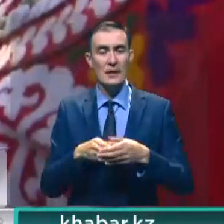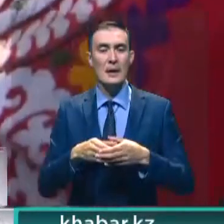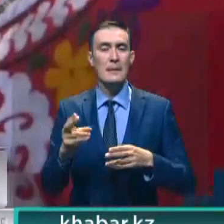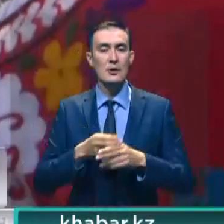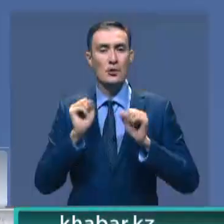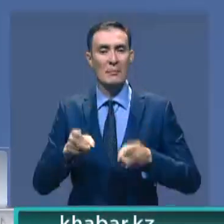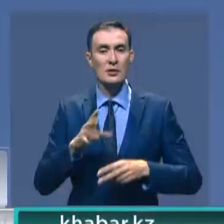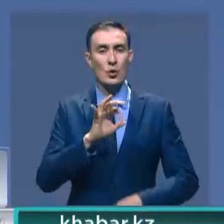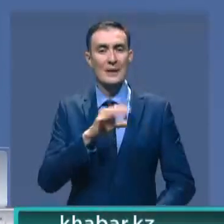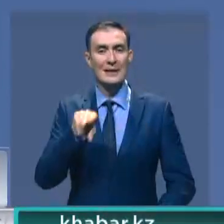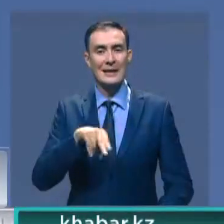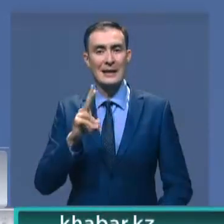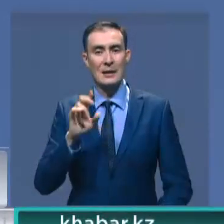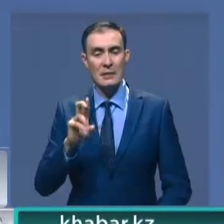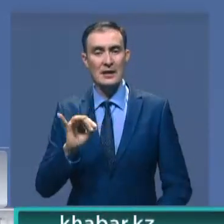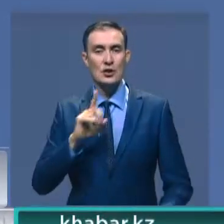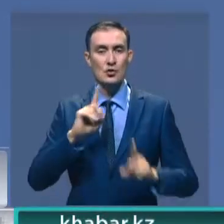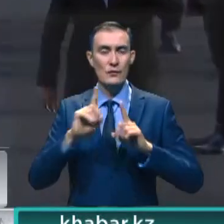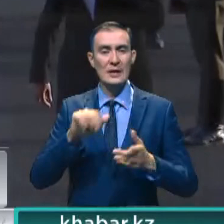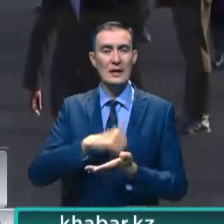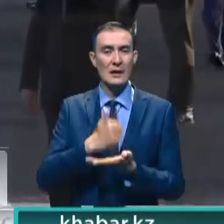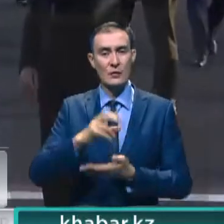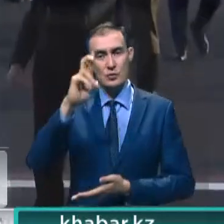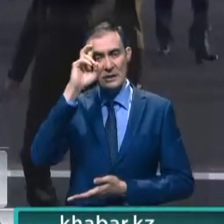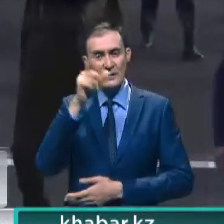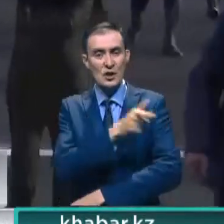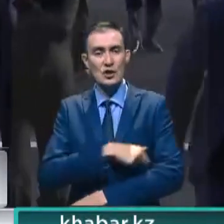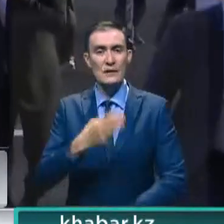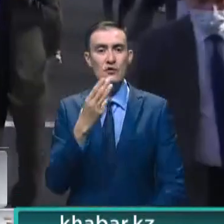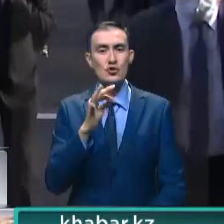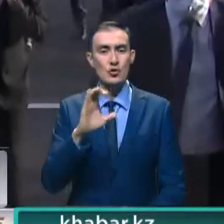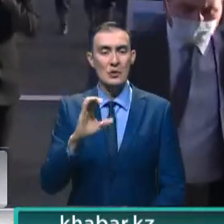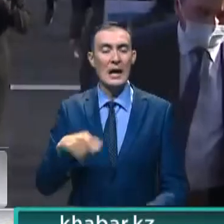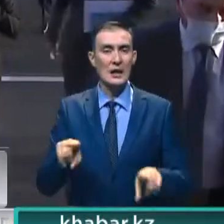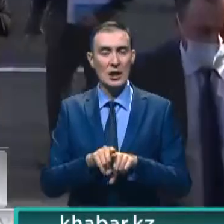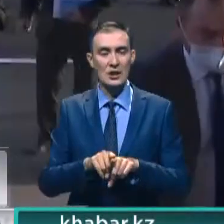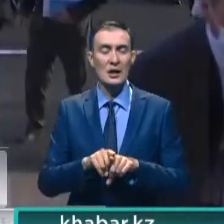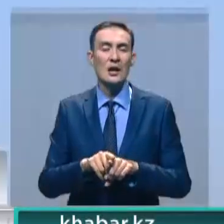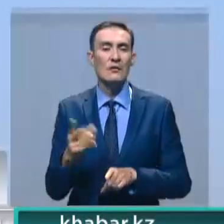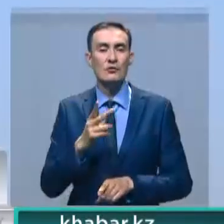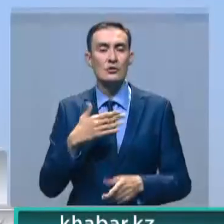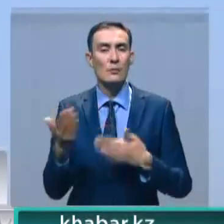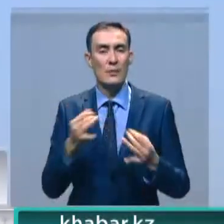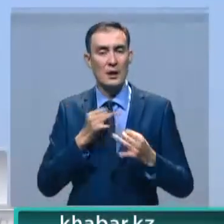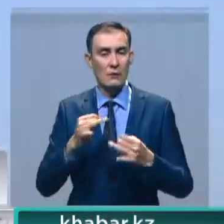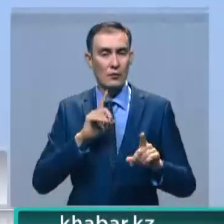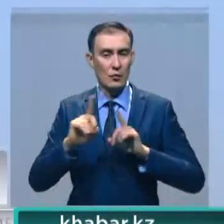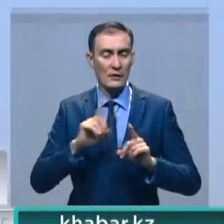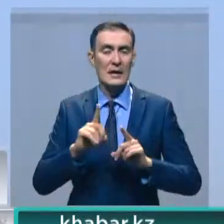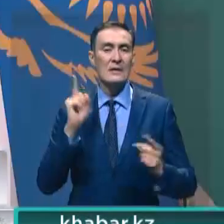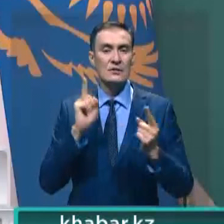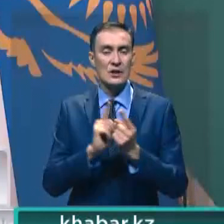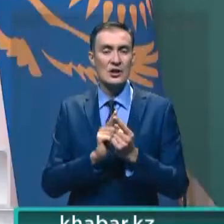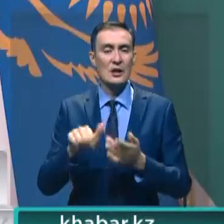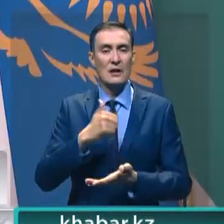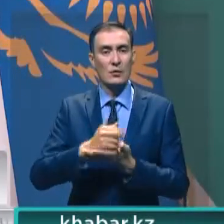коллективной безопасности ОДКБ и Совета глав государств членов ШОС, а также в ряде двухсторонних переговоров. Одна из встреч